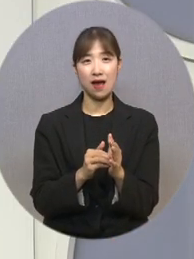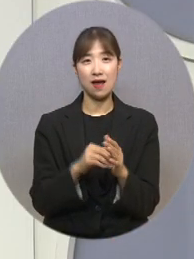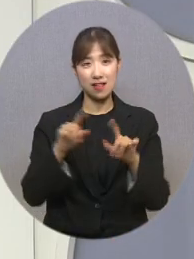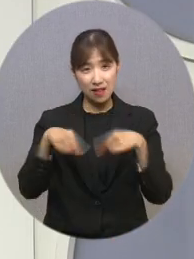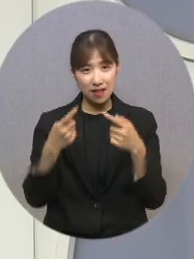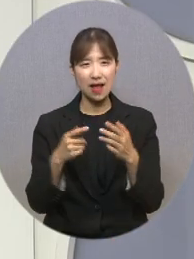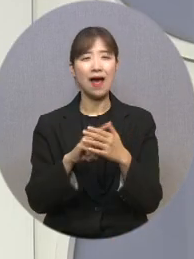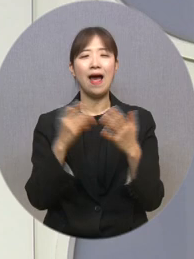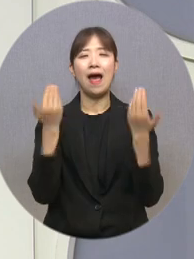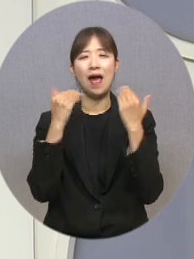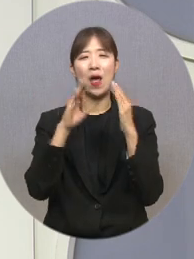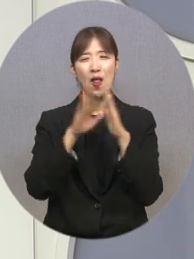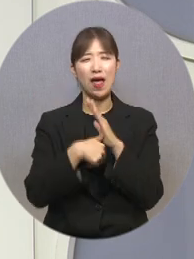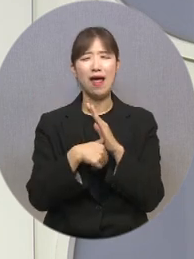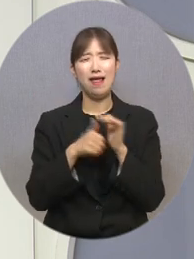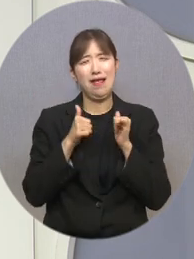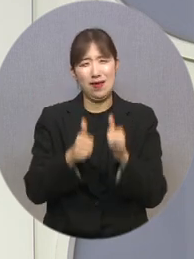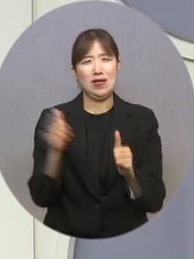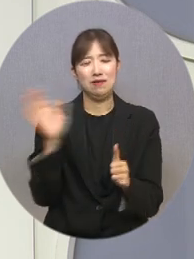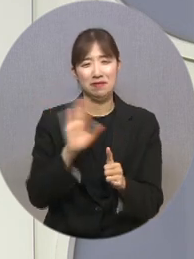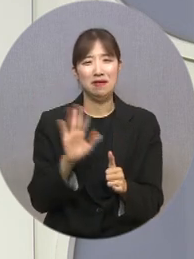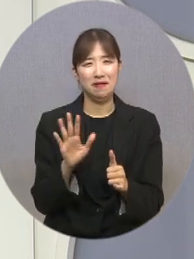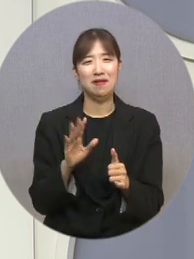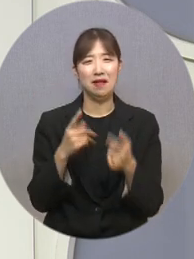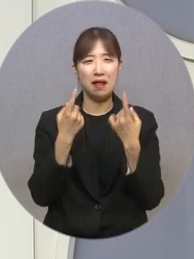다닐 때 하긴 했는데 뭐 제대로 안 하고요.